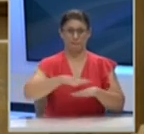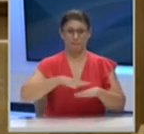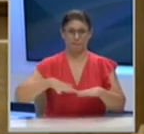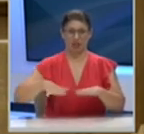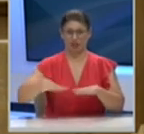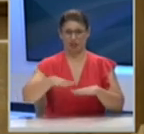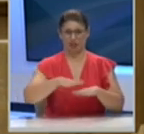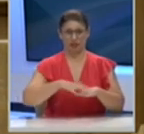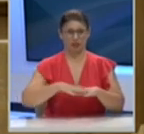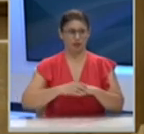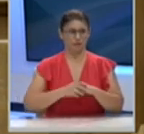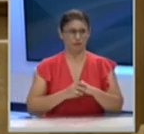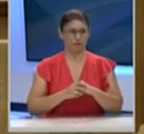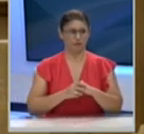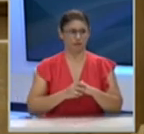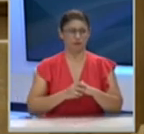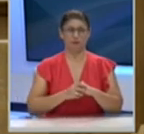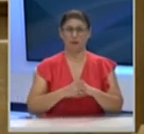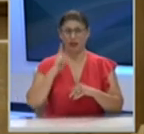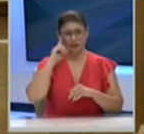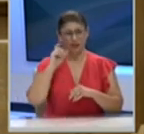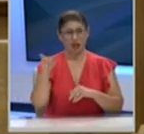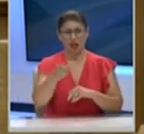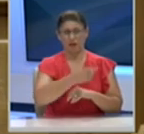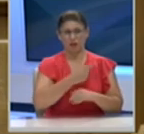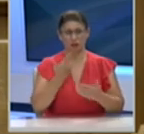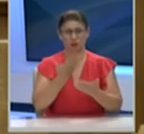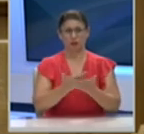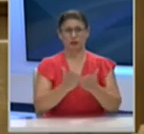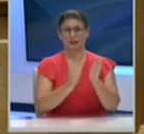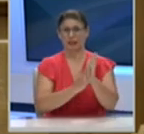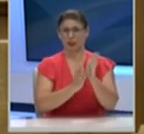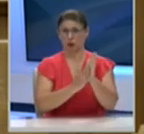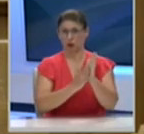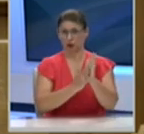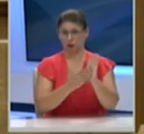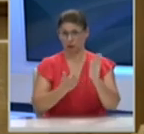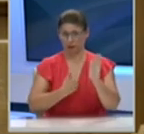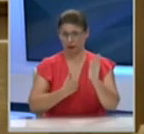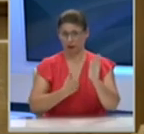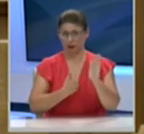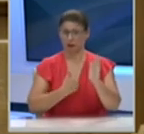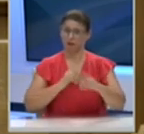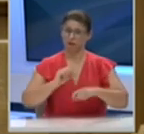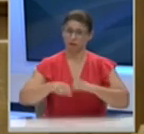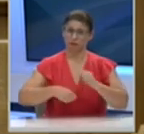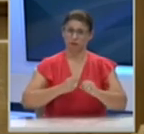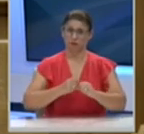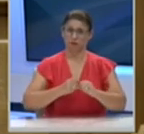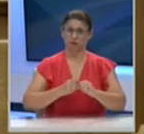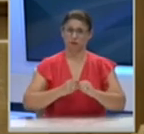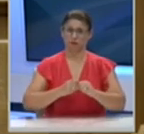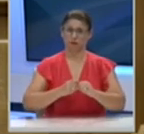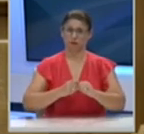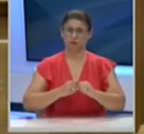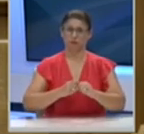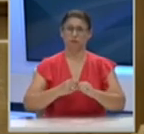Θα ξέρετε ότι αυτοί τους οποίους ζητήσατε να χειροκροτήσουμε επιχειρούν με λιγμένες στολές